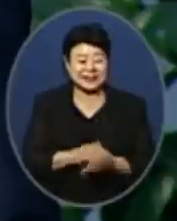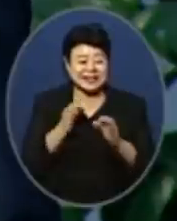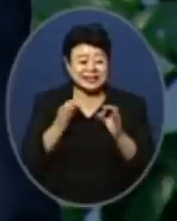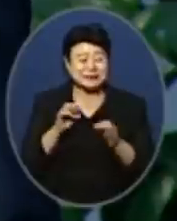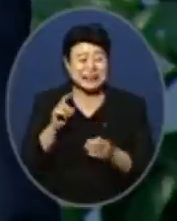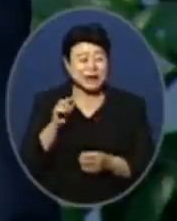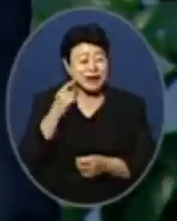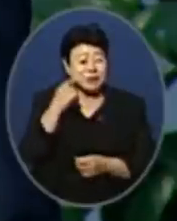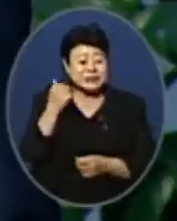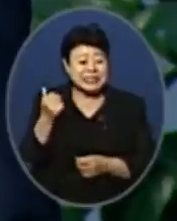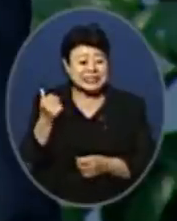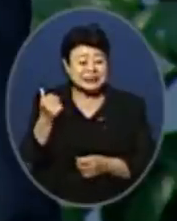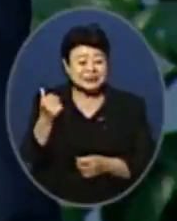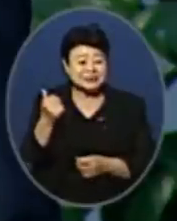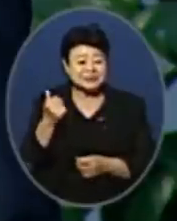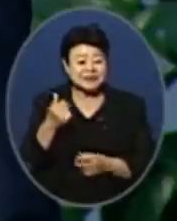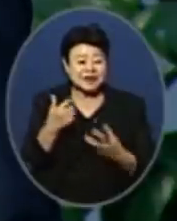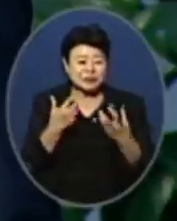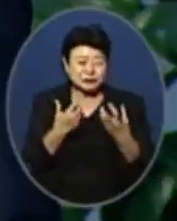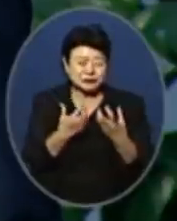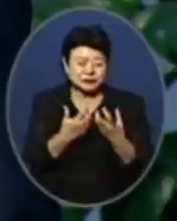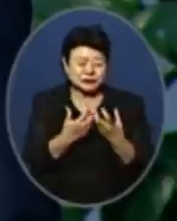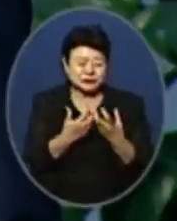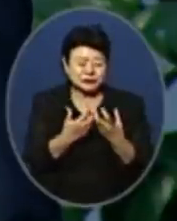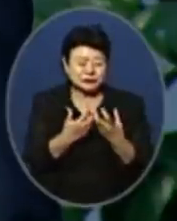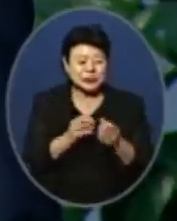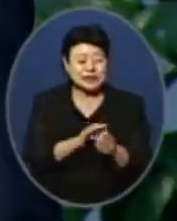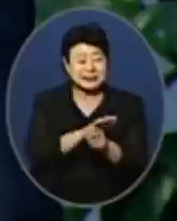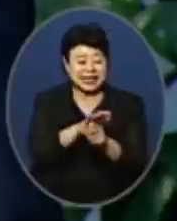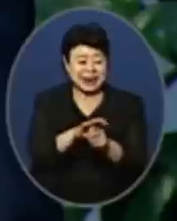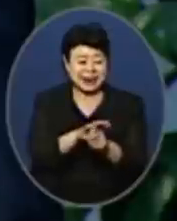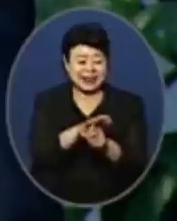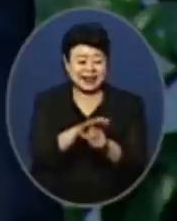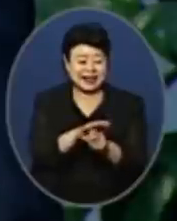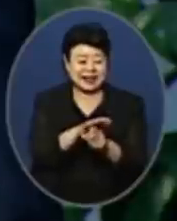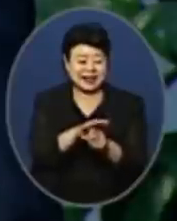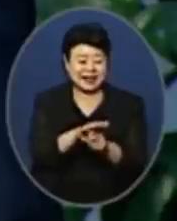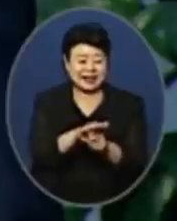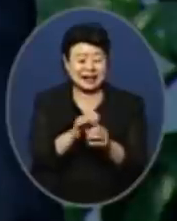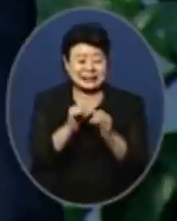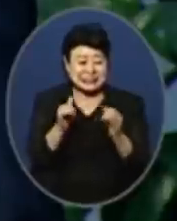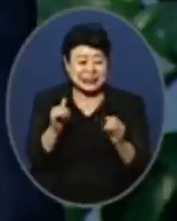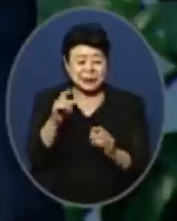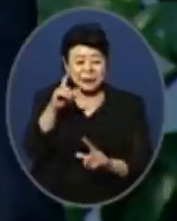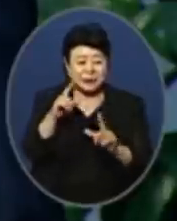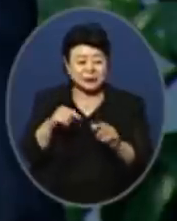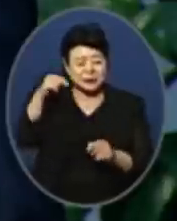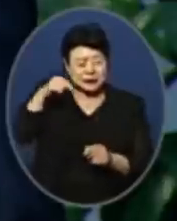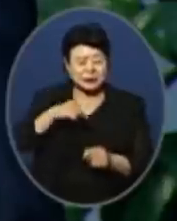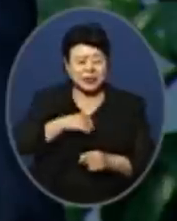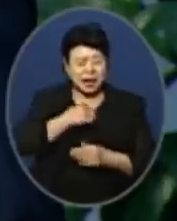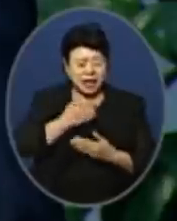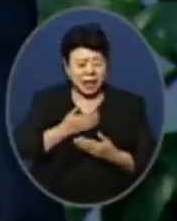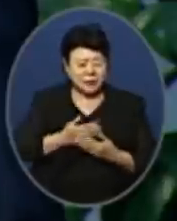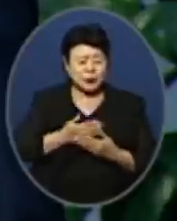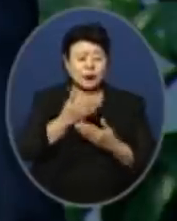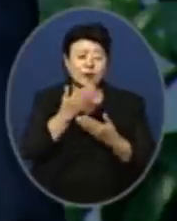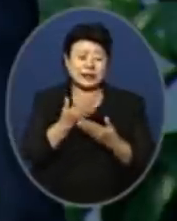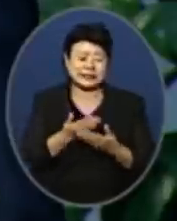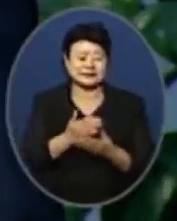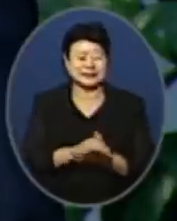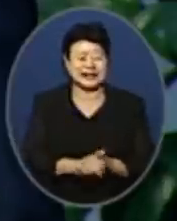김장한 목사님의 그 풍부한 사랑과 인간미에 깊이 감동을 했습니다.